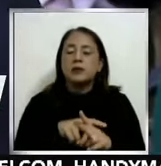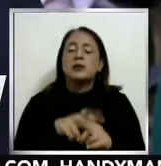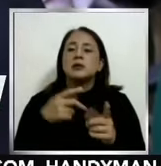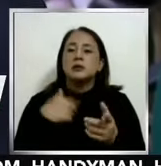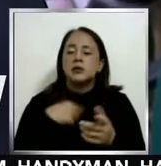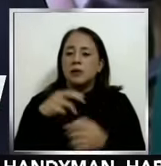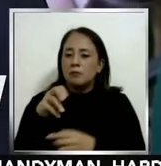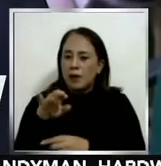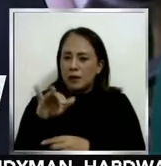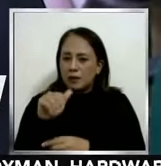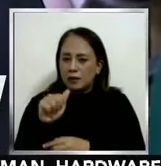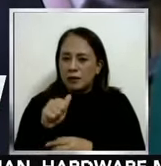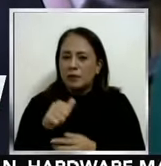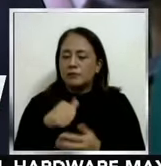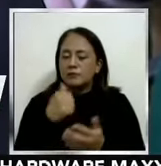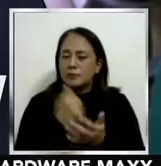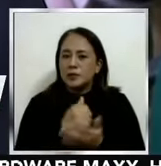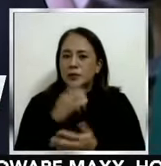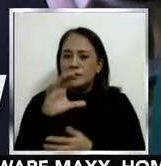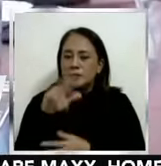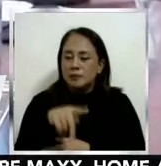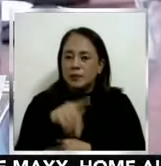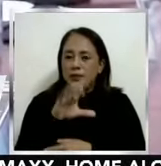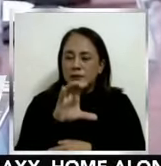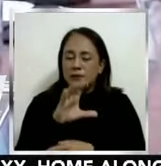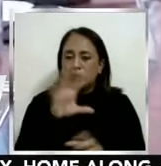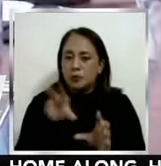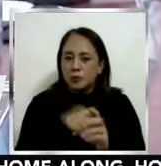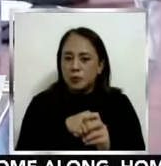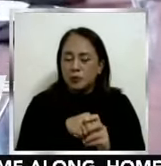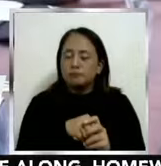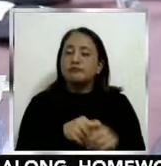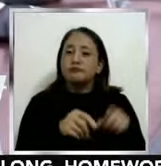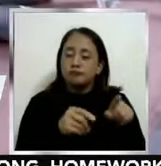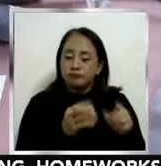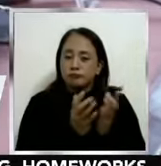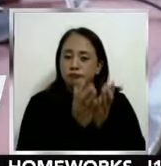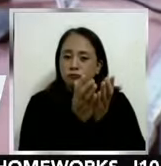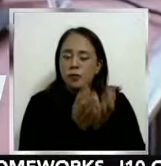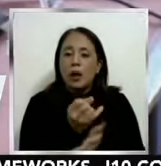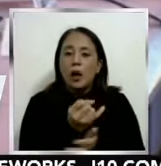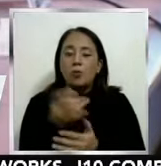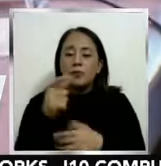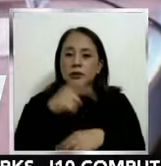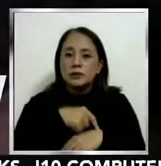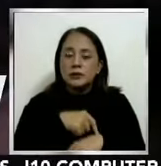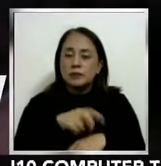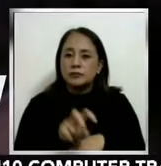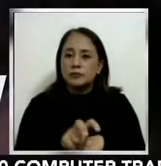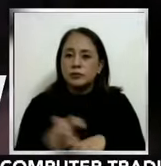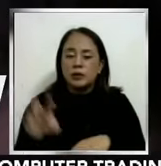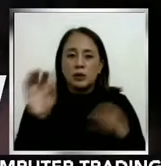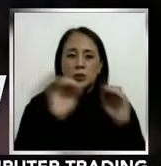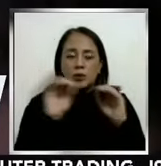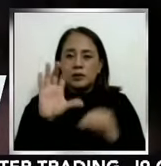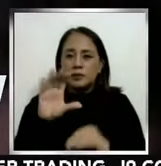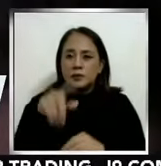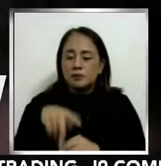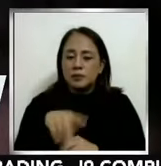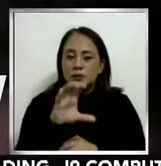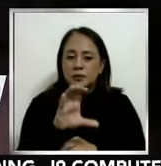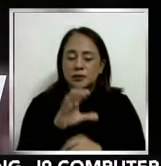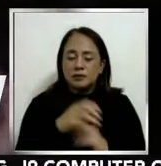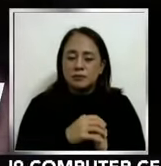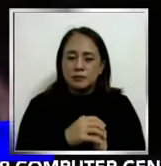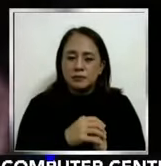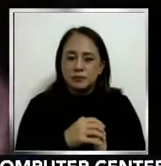ng kanilang CPC para maisama ang tanker. Ilang beses na naglayag ito na wala pang CPC? Your Honor, that was